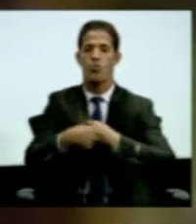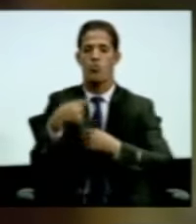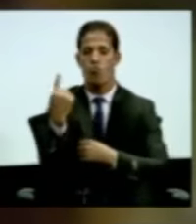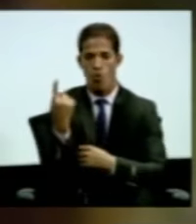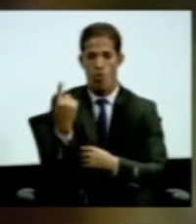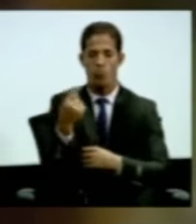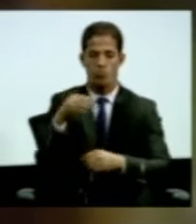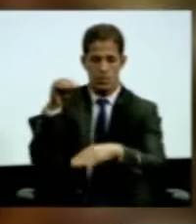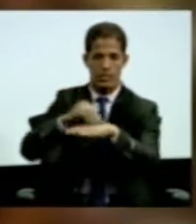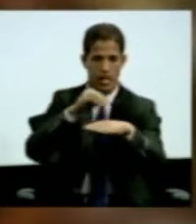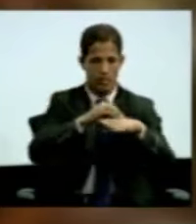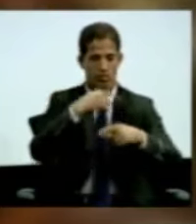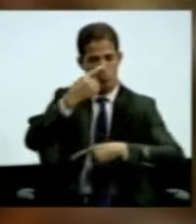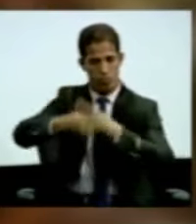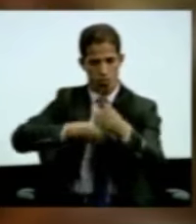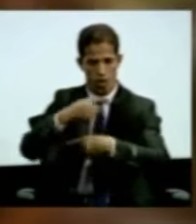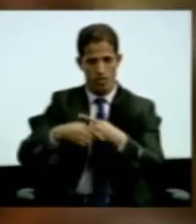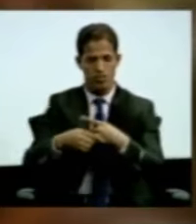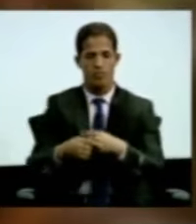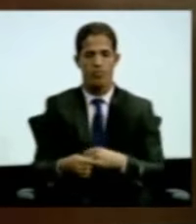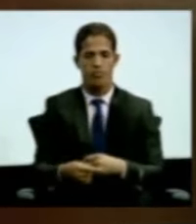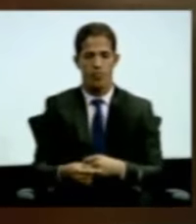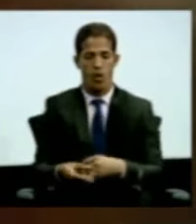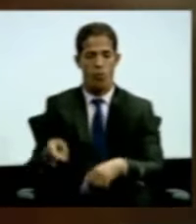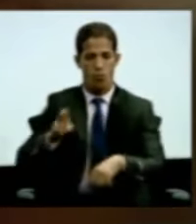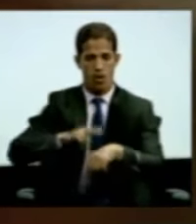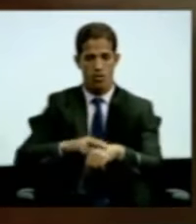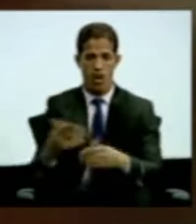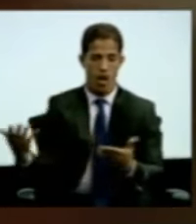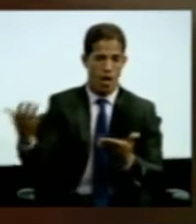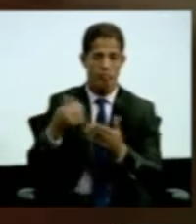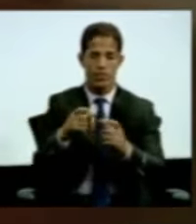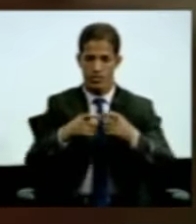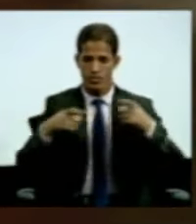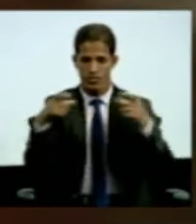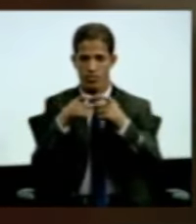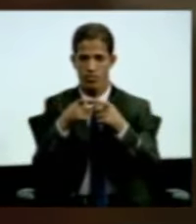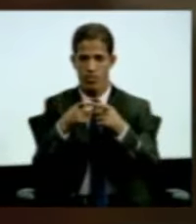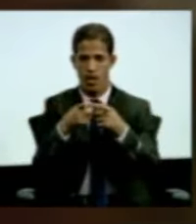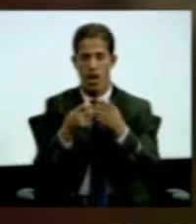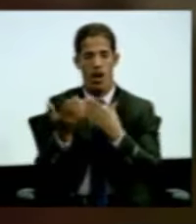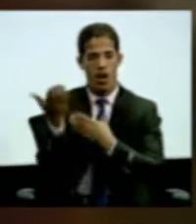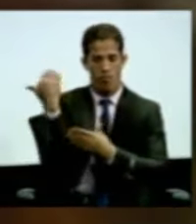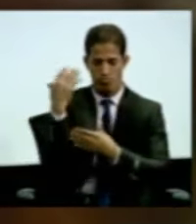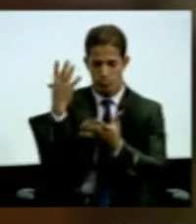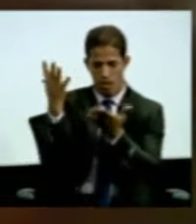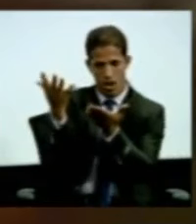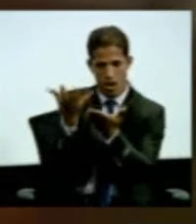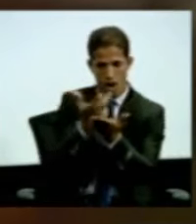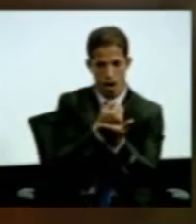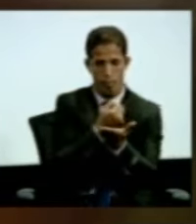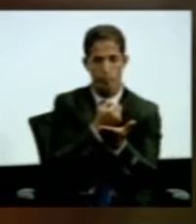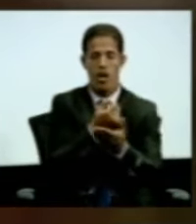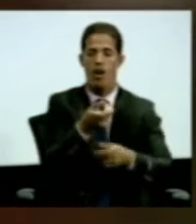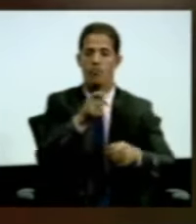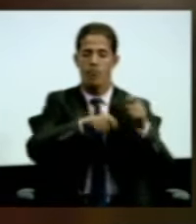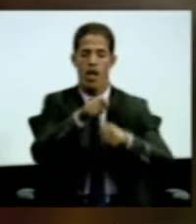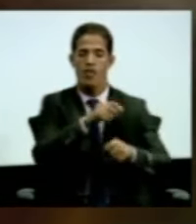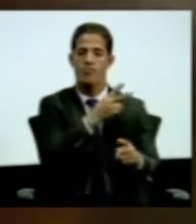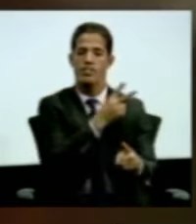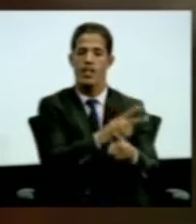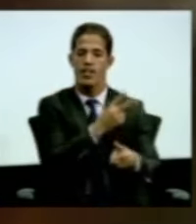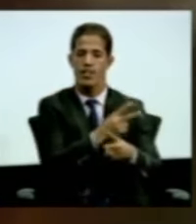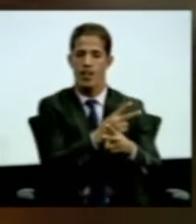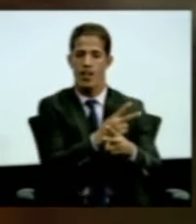المستمر للوقايه من الوباء وتم خلال الاجتماع تقييم مالي عمليات الحجر الصحي والاجراءات الاحترازيه